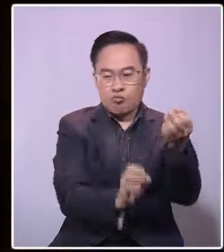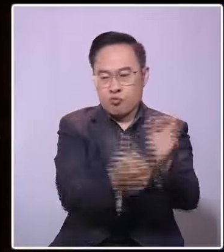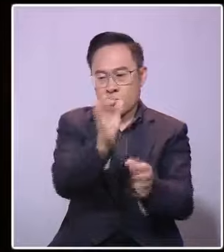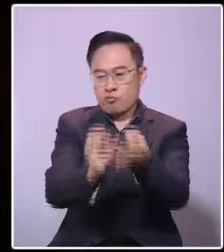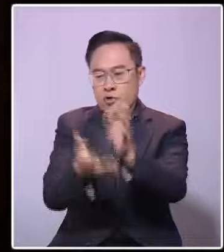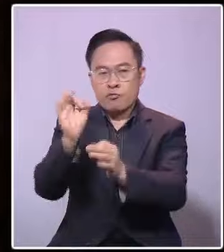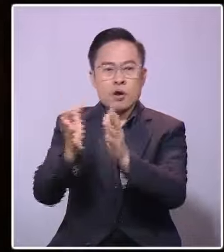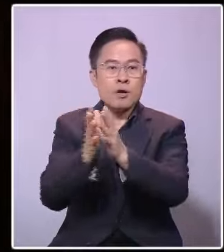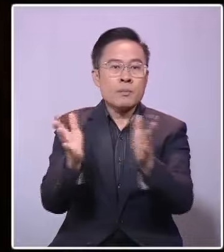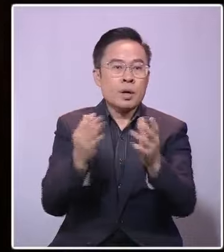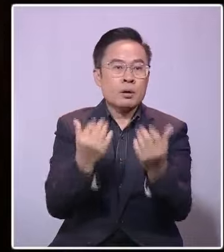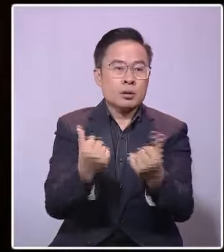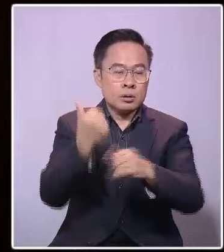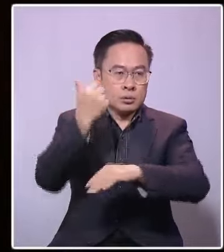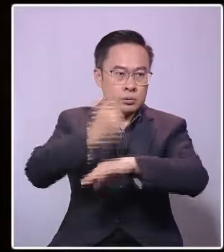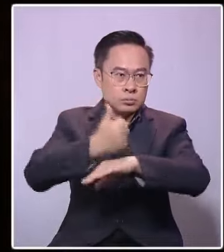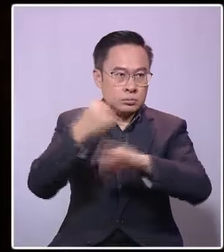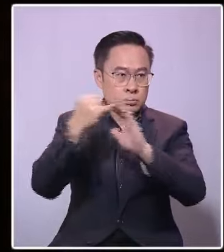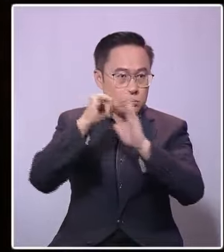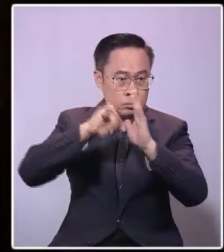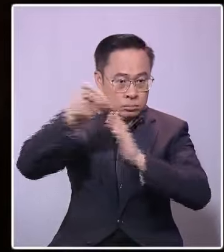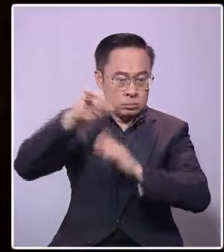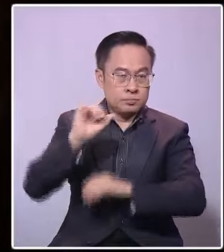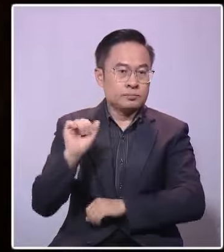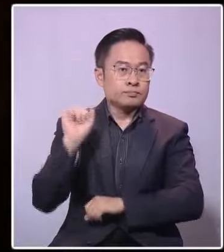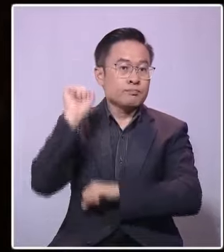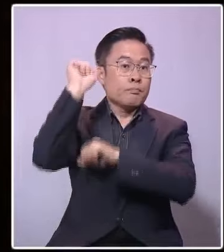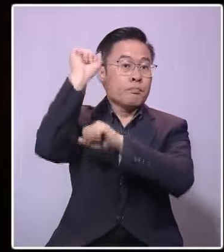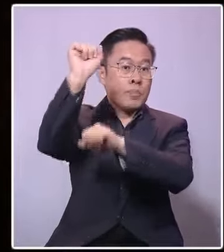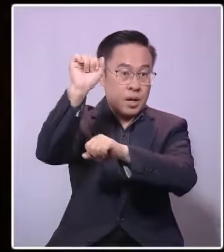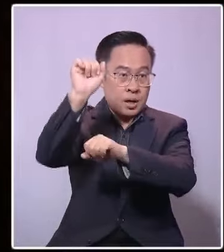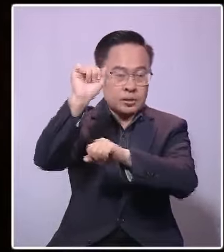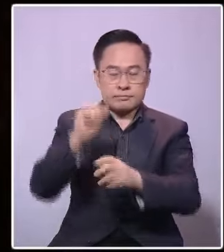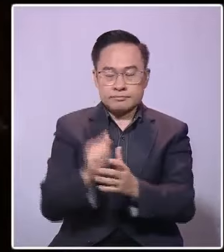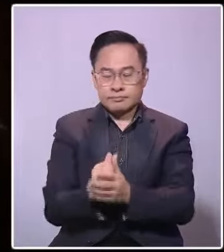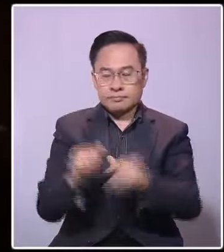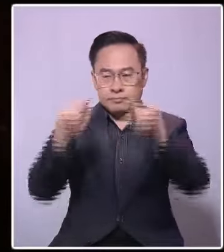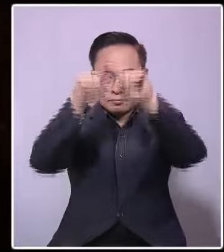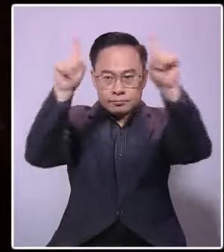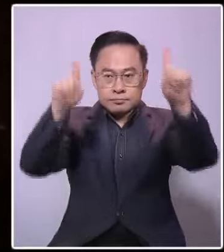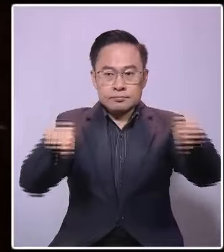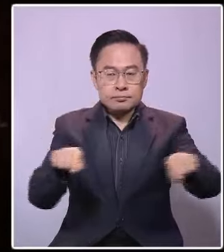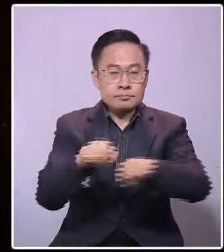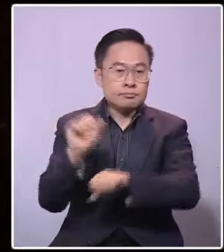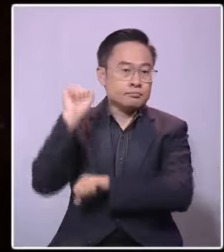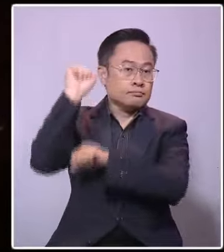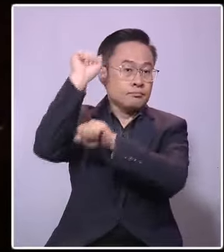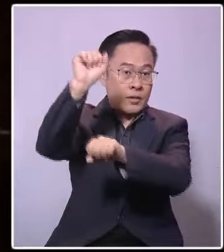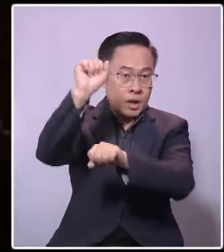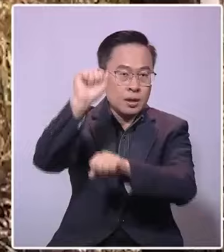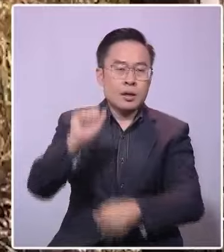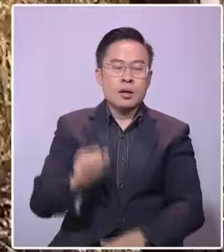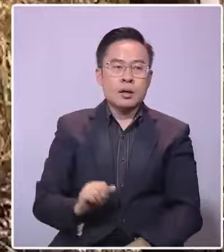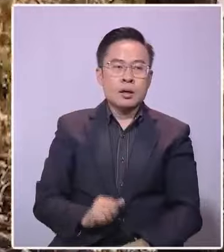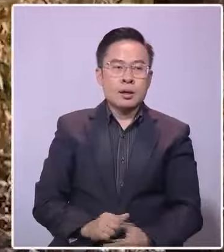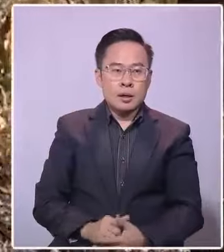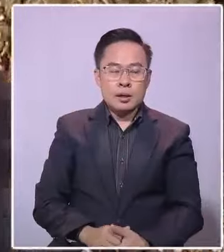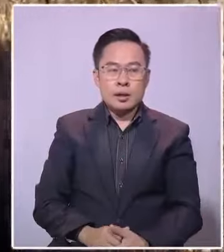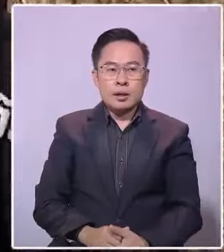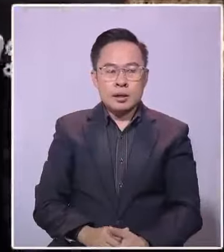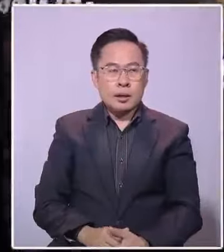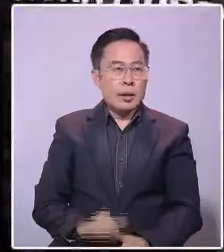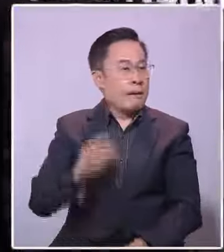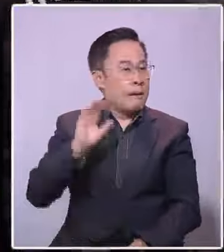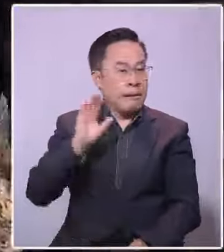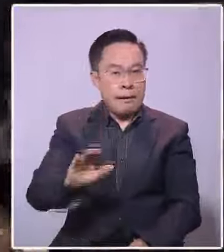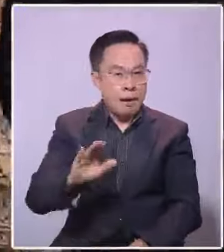อนนี้ผู้ว่าราชการจังหวัดเชียงใหม่ออกประกาศเลยค่ะว่าหลังจากนี้ประกาศหยุดบริหารจัดการเชื้อเพลิงหรือห้